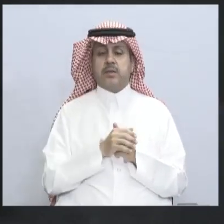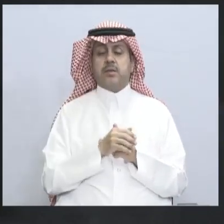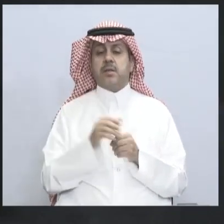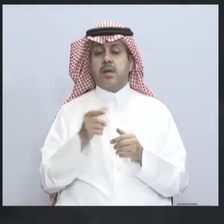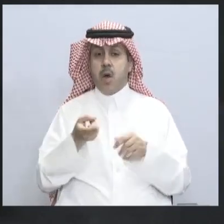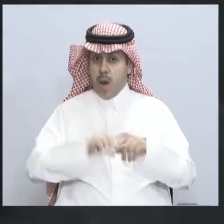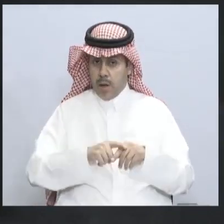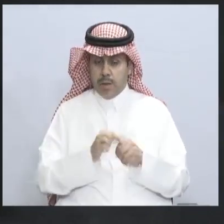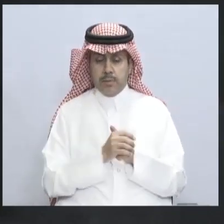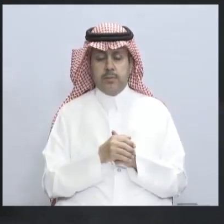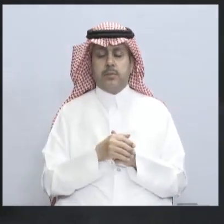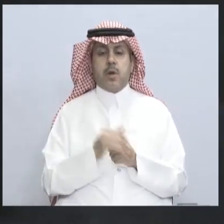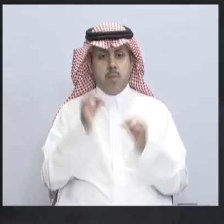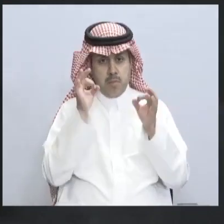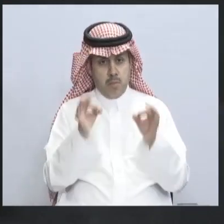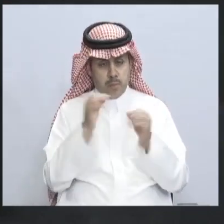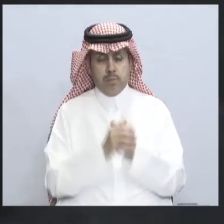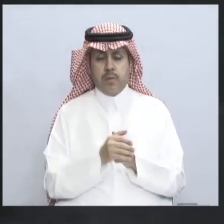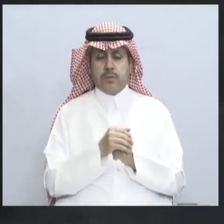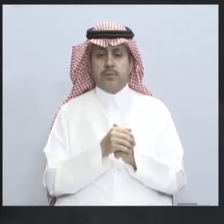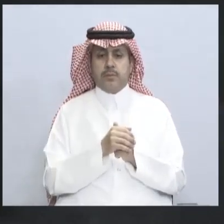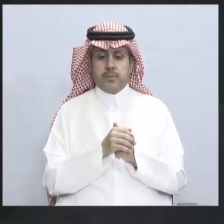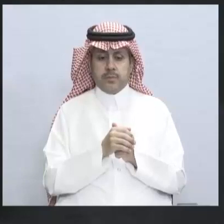فهو امر محمود ومطلوب